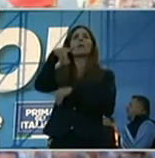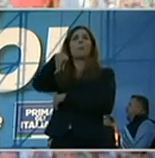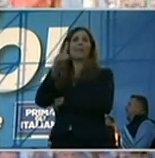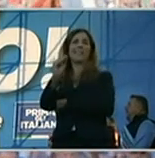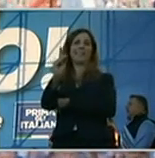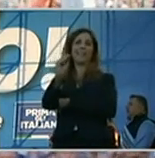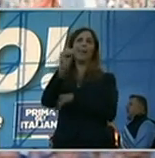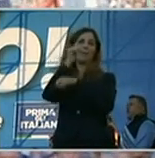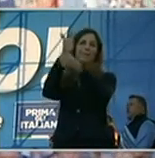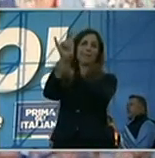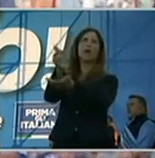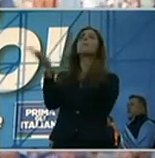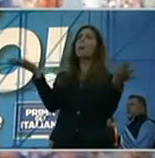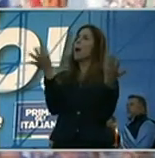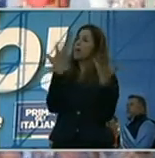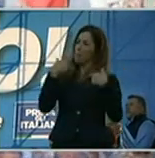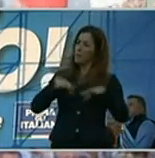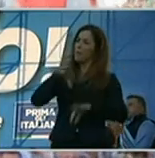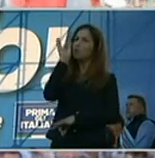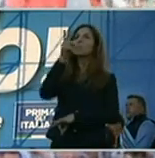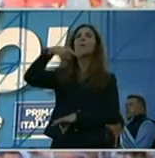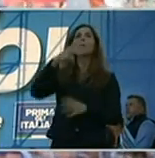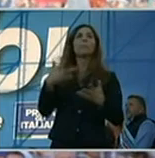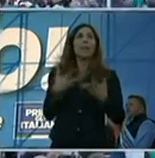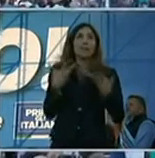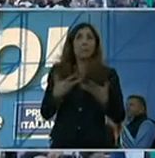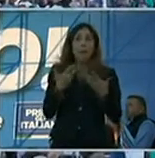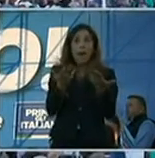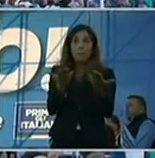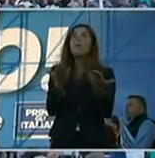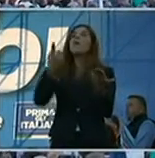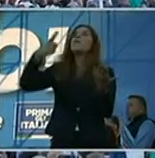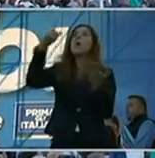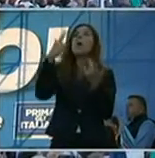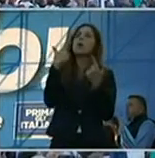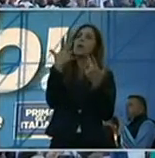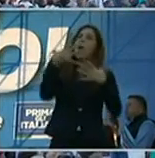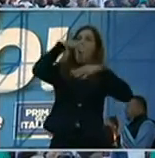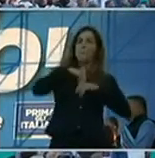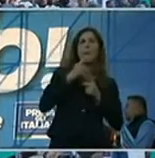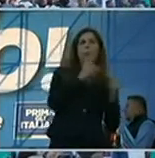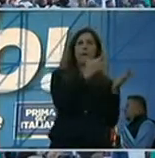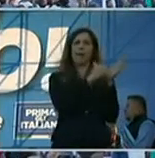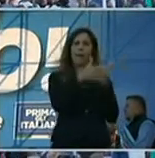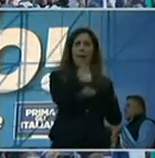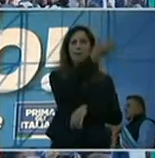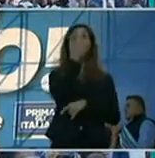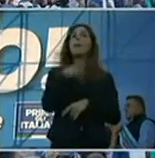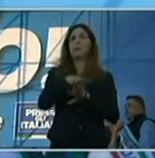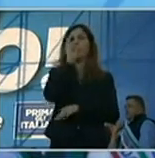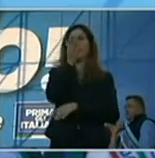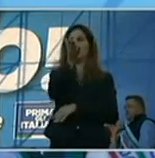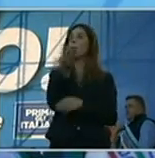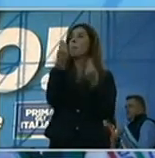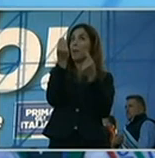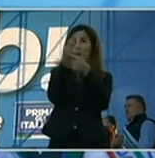ma io preferisco che portiate a casa questo entusiasmo voi, perché voi e noi